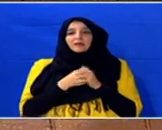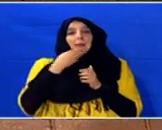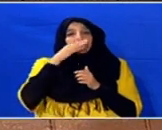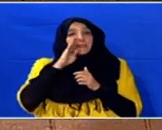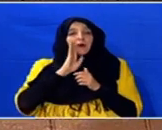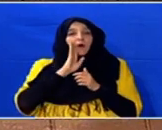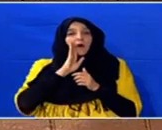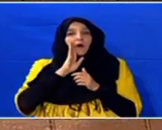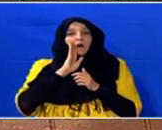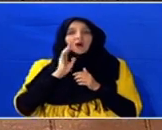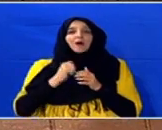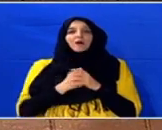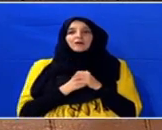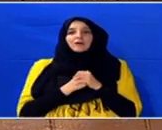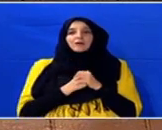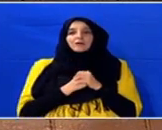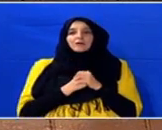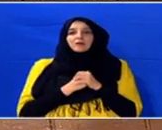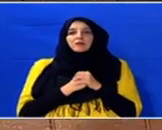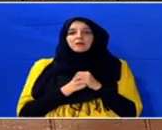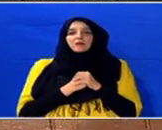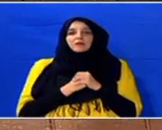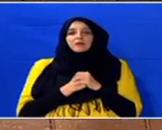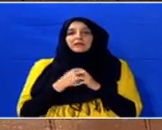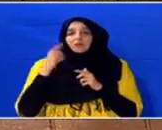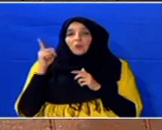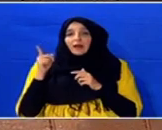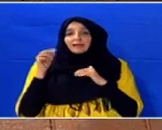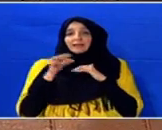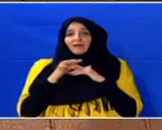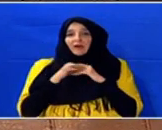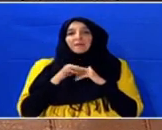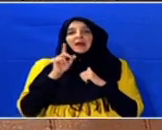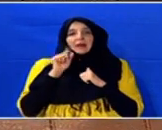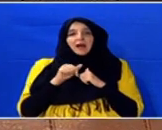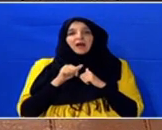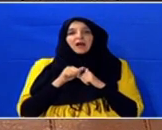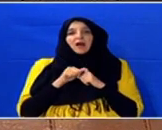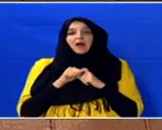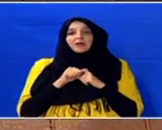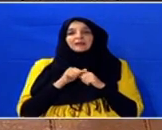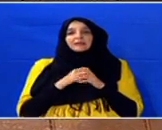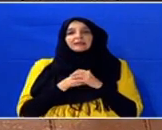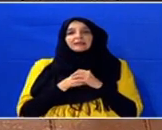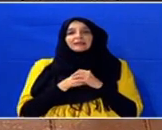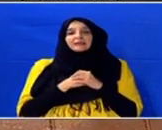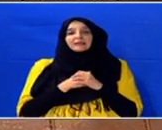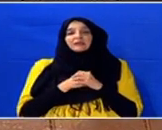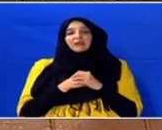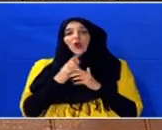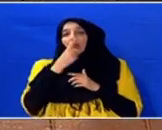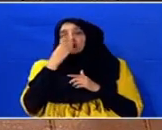والوالدان يعني أنت يا الحاج وزوجتك عندكم السدس، السدس لقوله